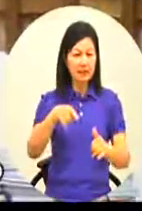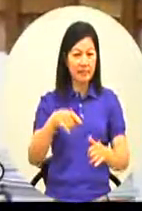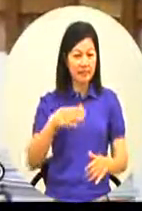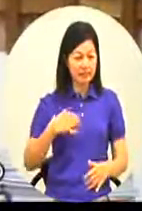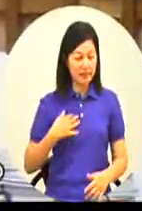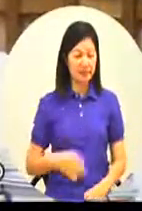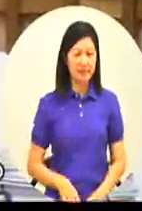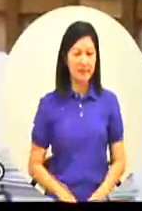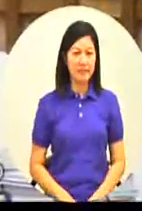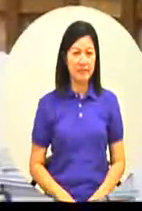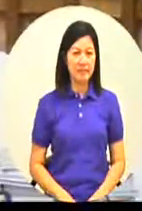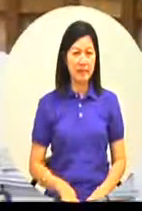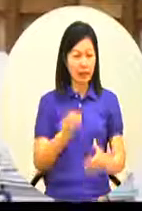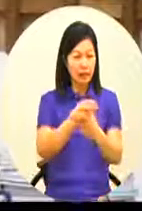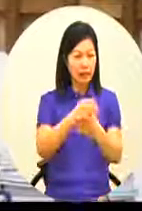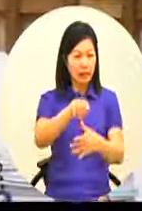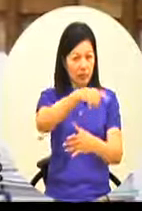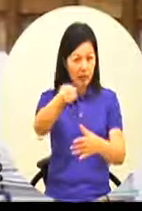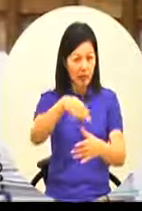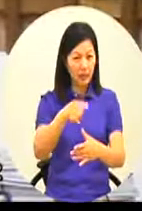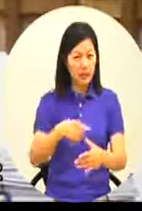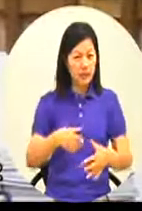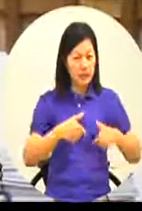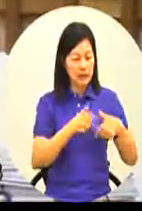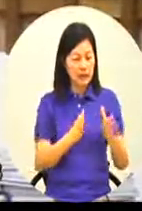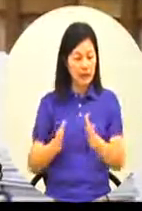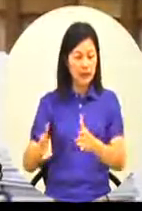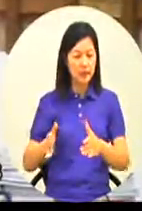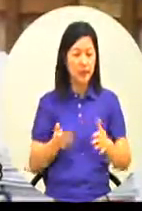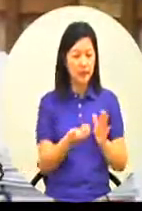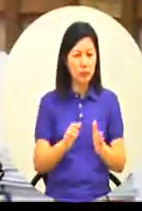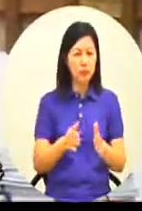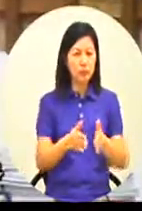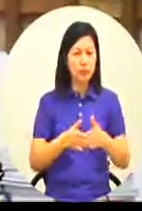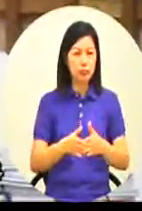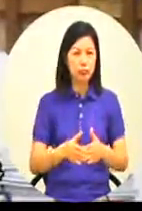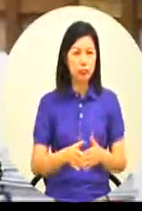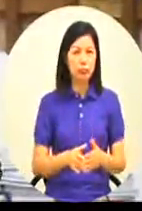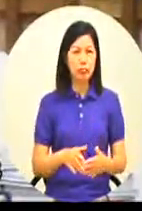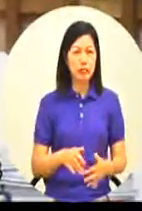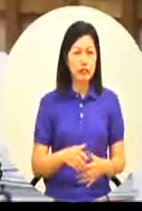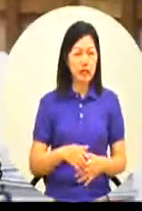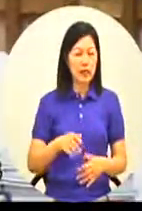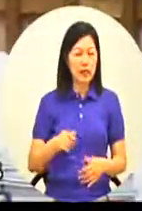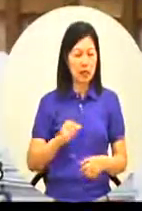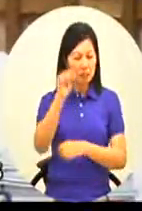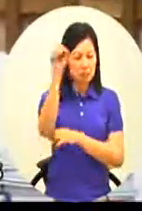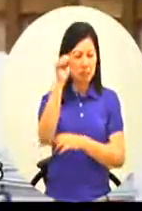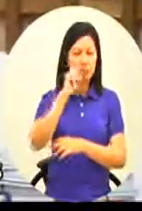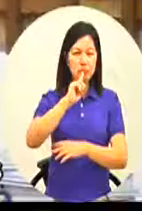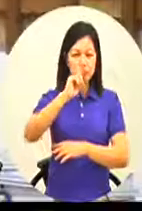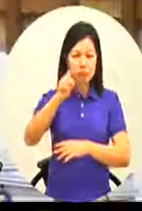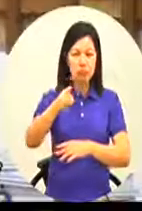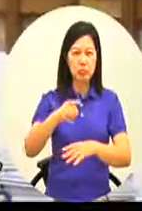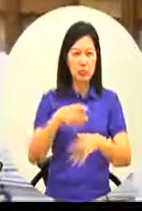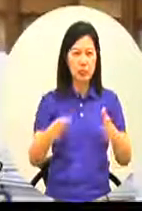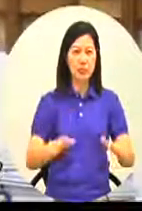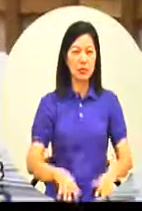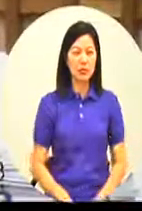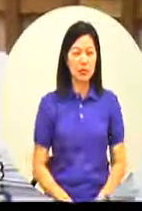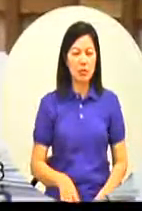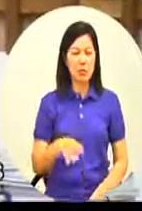通，心理上有准备啦。啊，议员啊，一时过作济啊啦，抗议的抗议啦，啊，安怎扣照